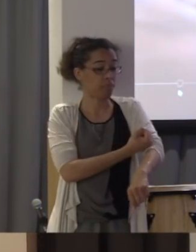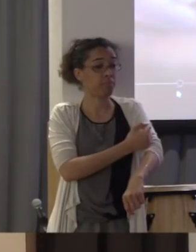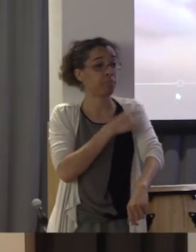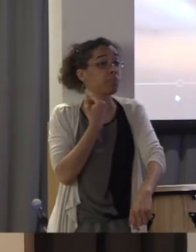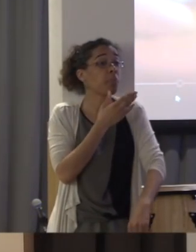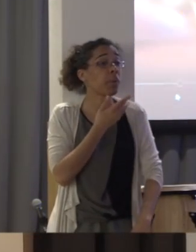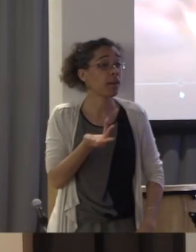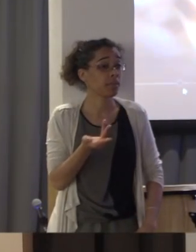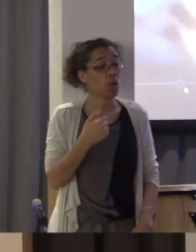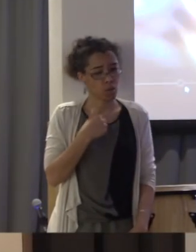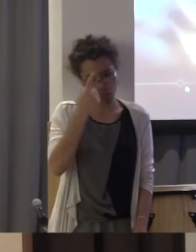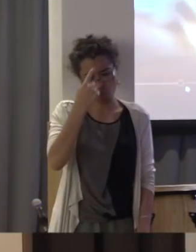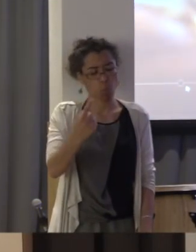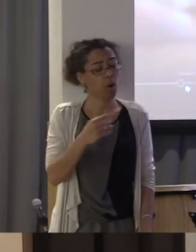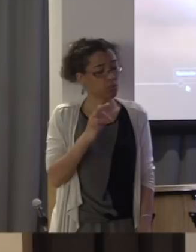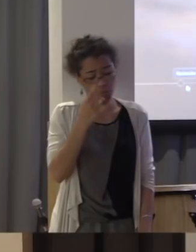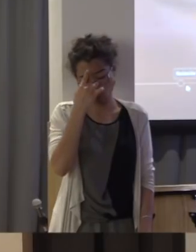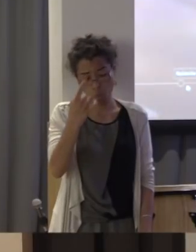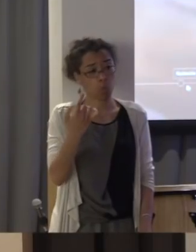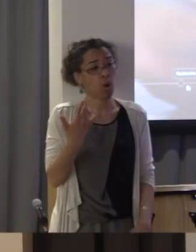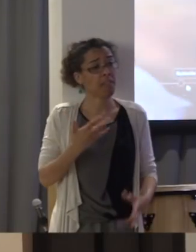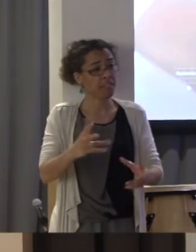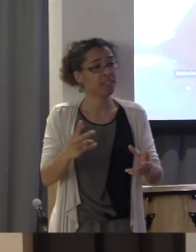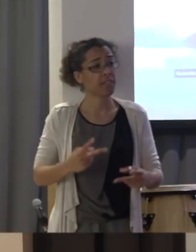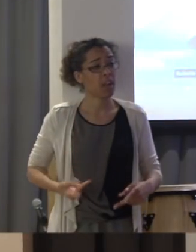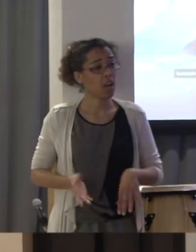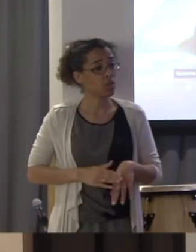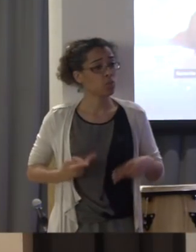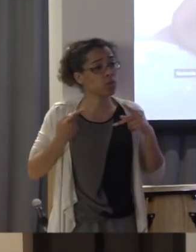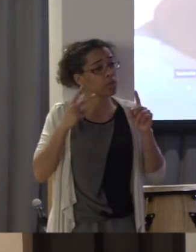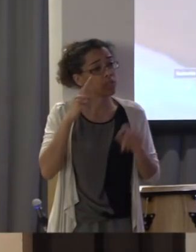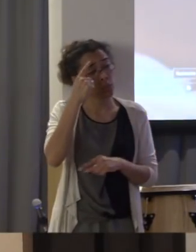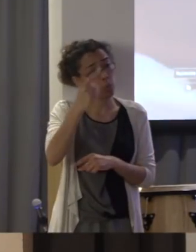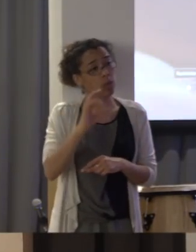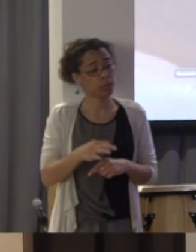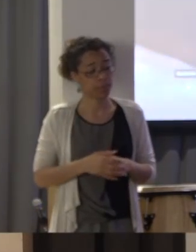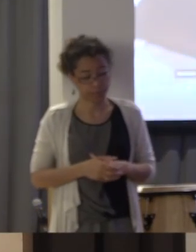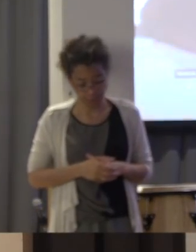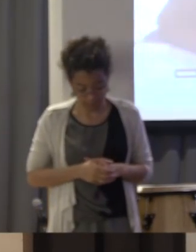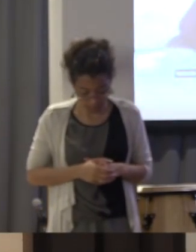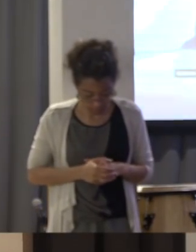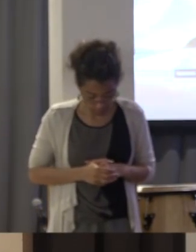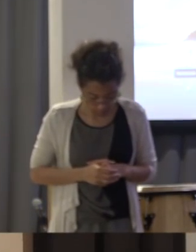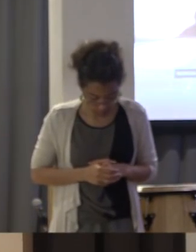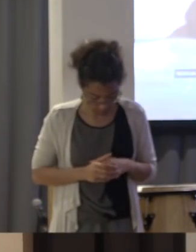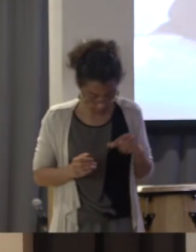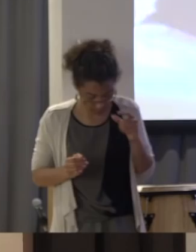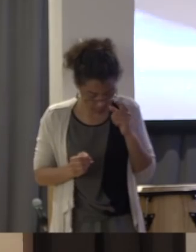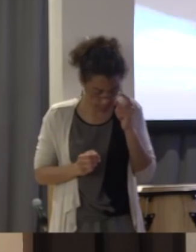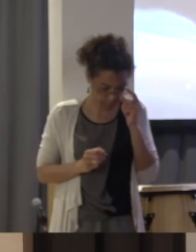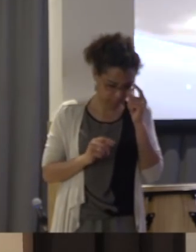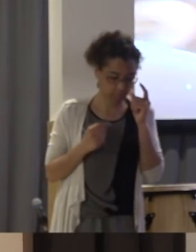non, nous on croit. On nous croit à la survie de mon épouse. Et on a gardé